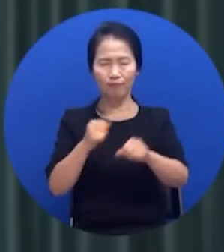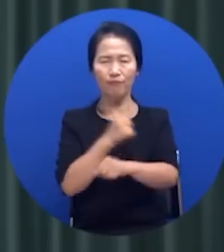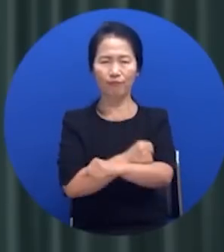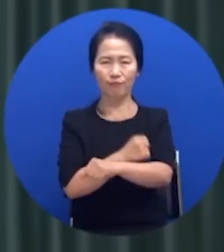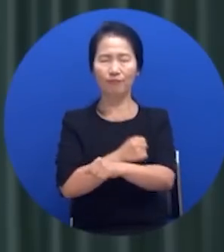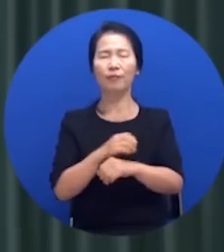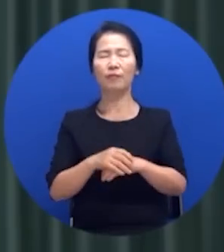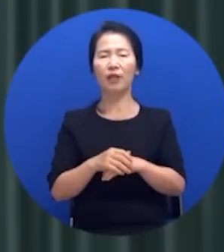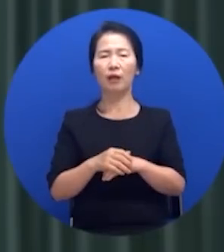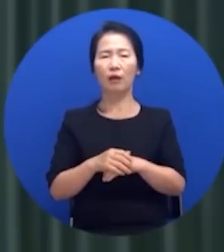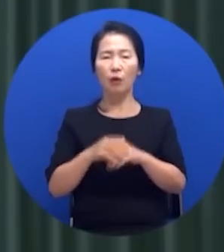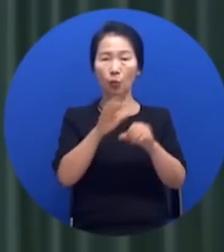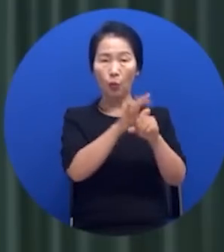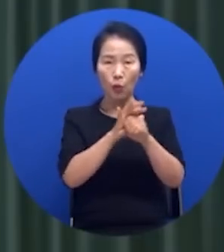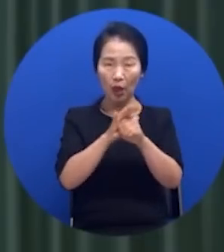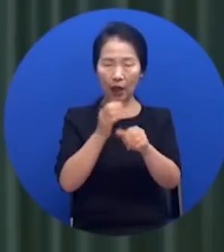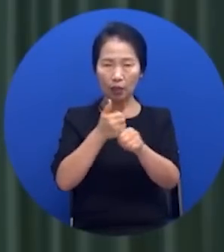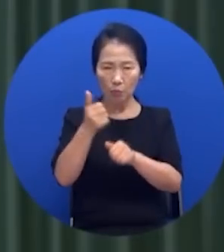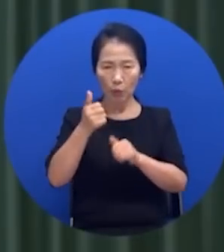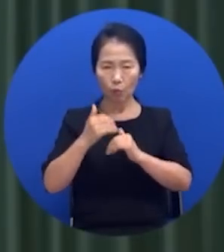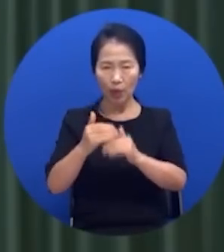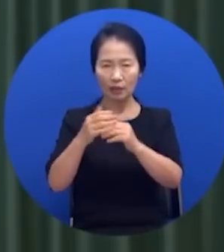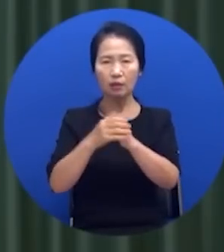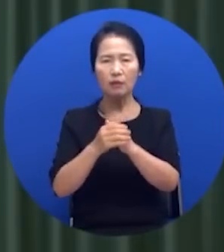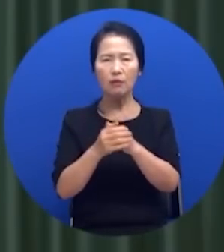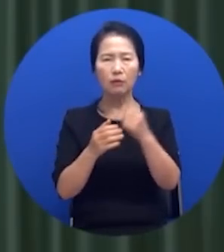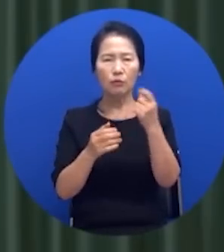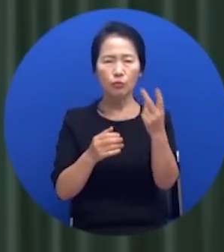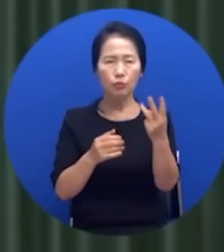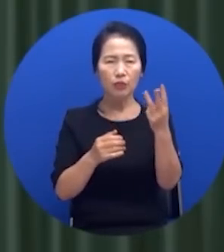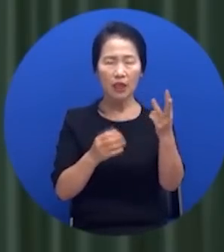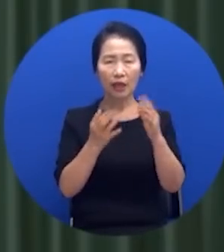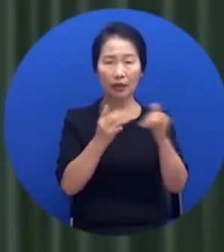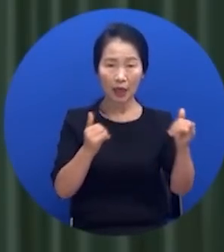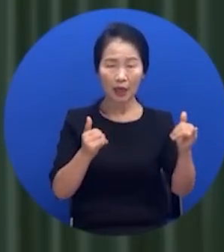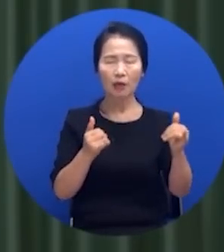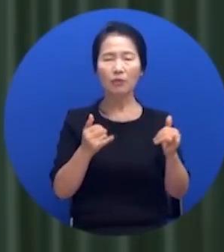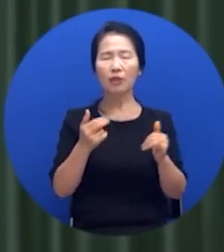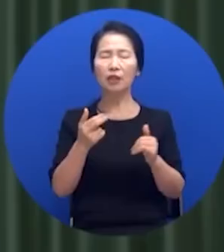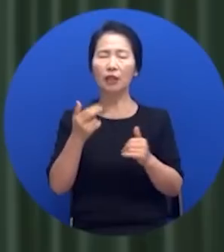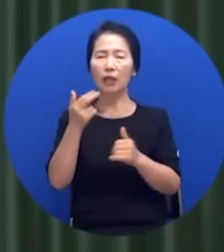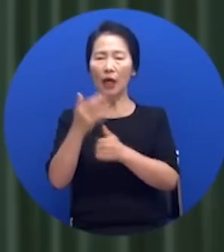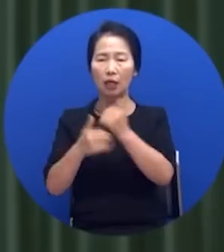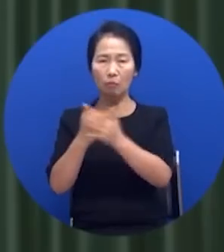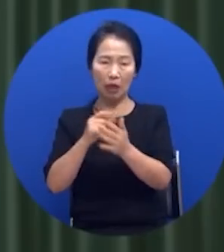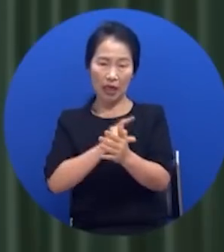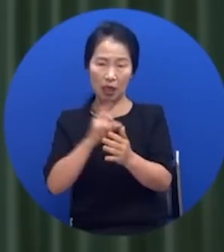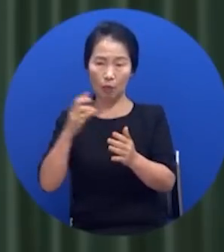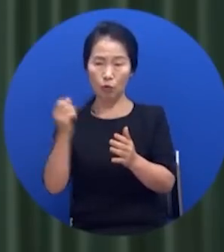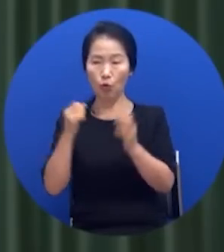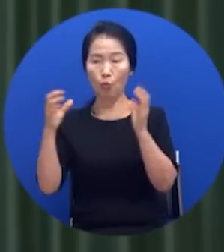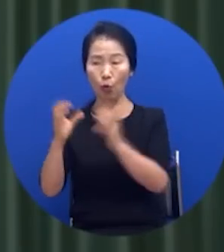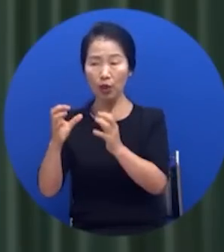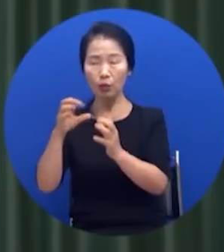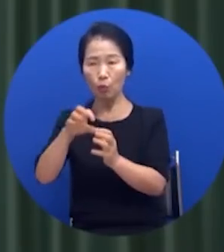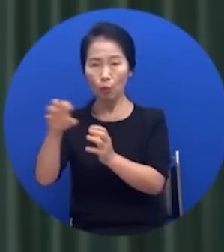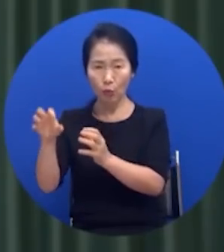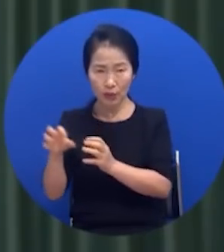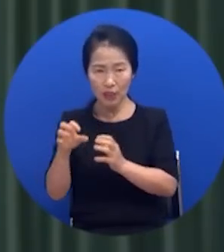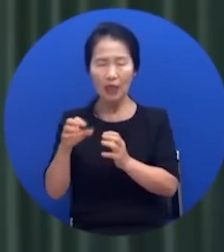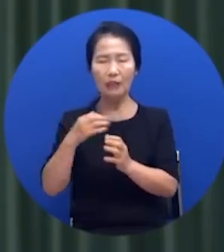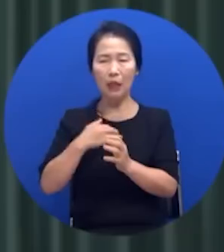코로나를 극복하는 과정에서는 두세 사람이 내 이름으로 모인 곳에는 나도 그들